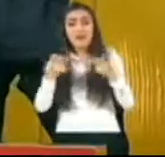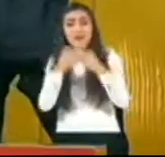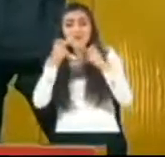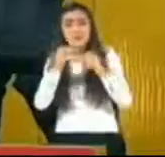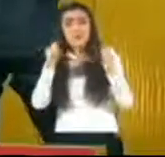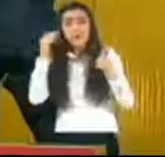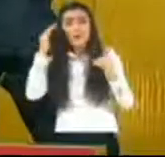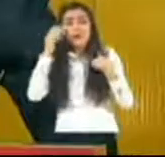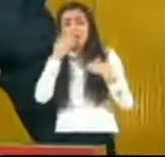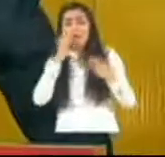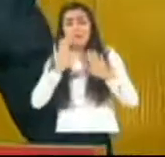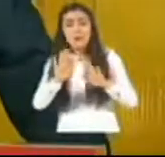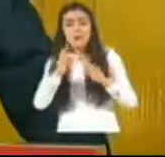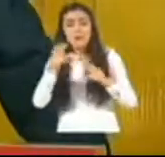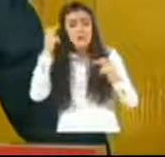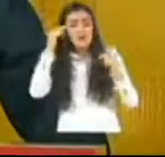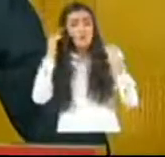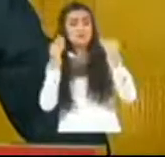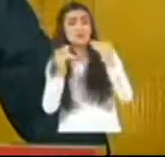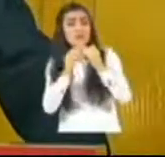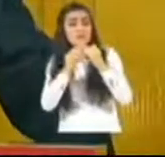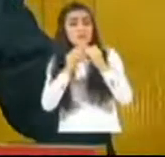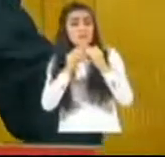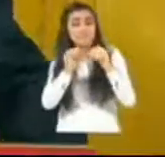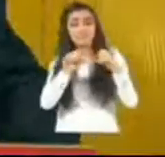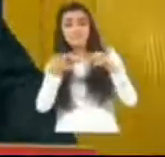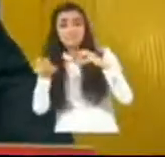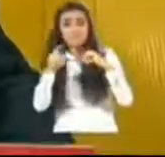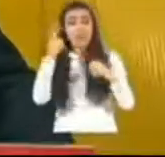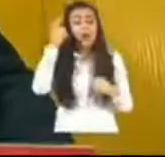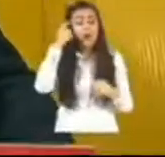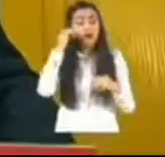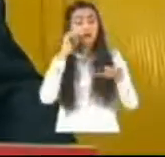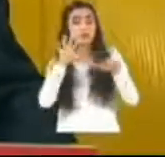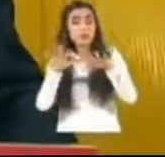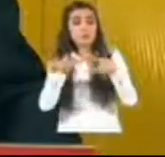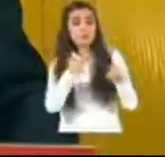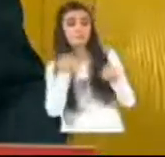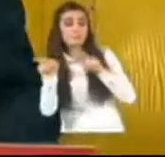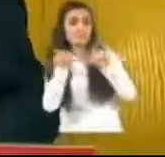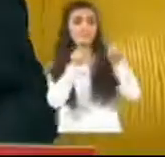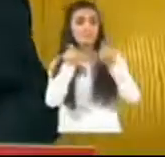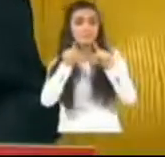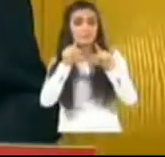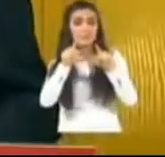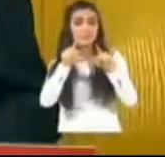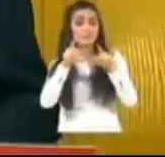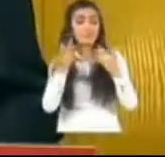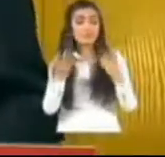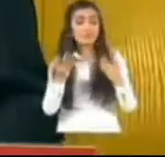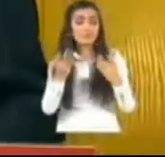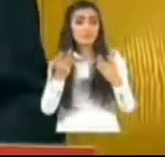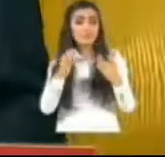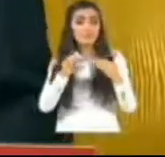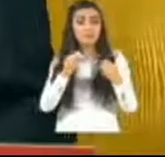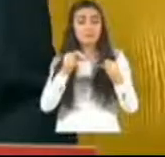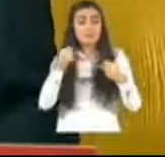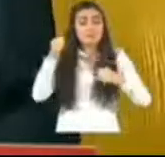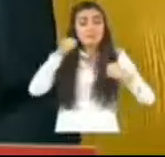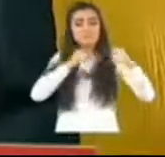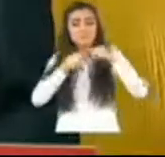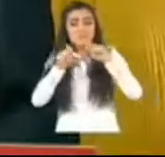birikmiş uzlaşmaz çelişkilerden, akıl körlüğüne işaret eden yel değirmenleriyle